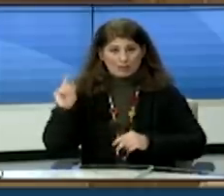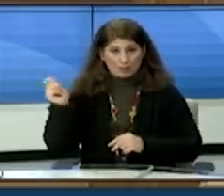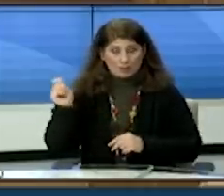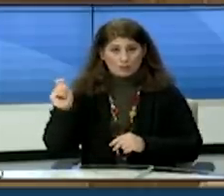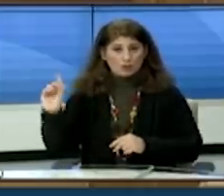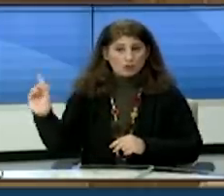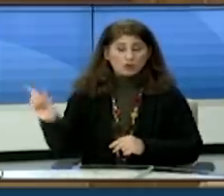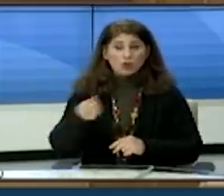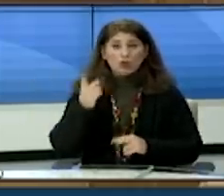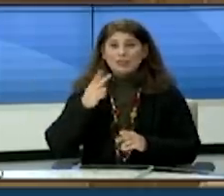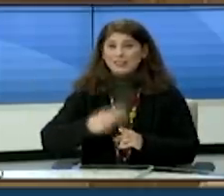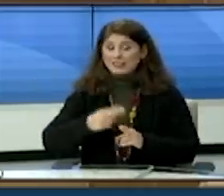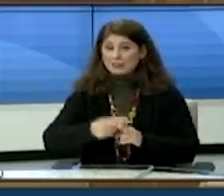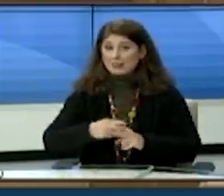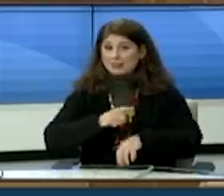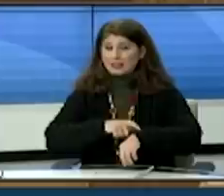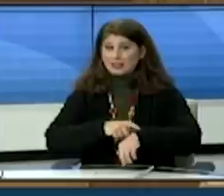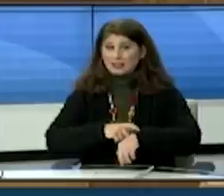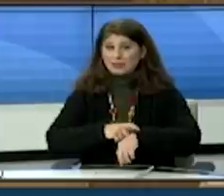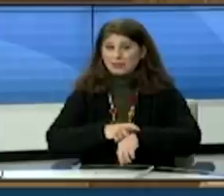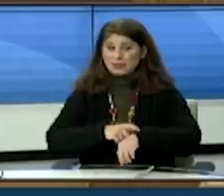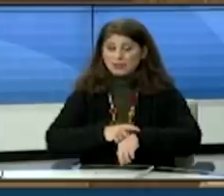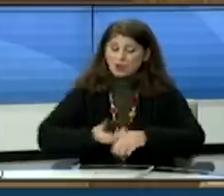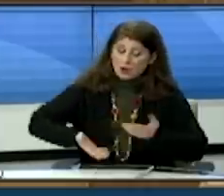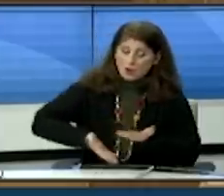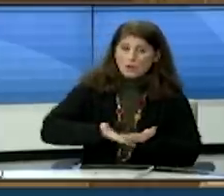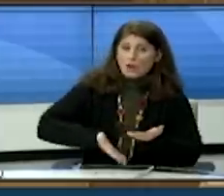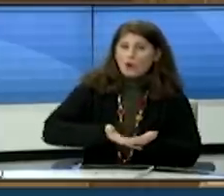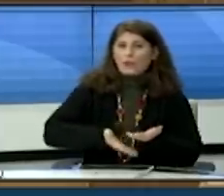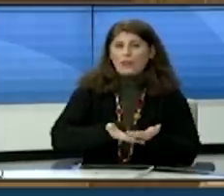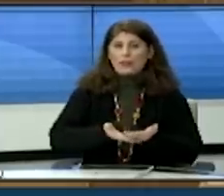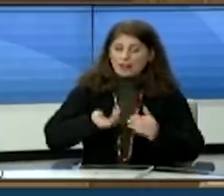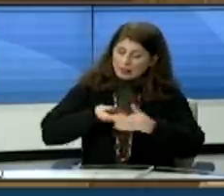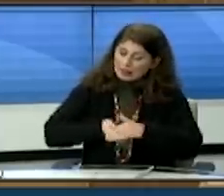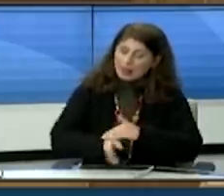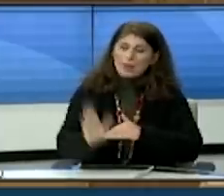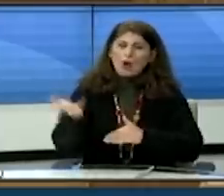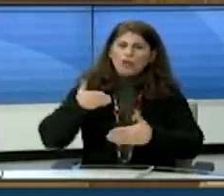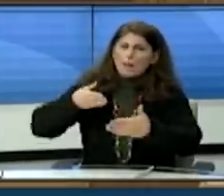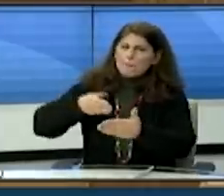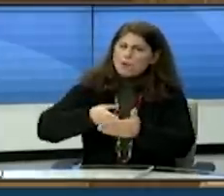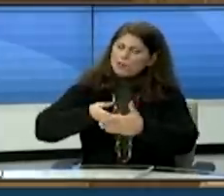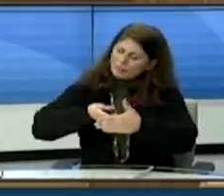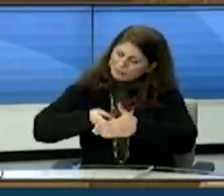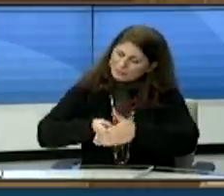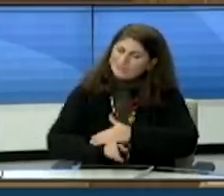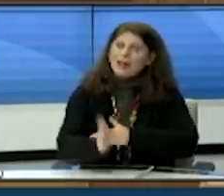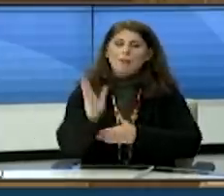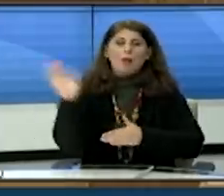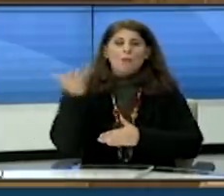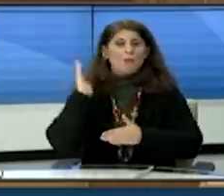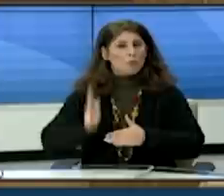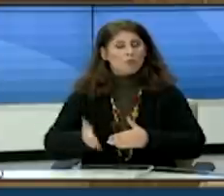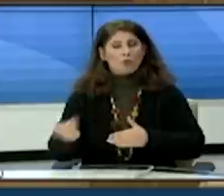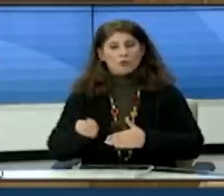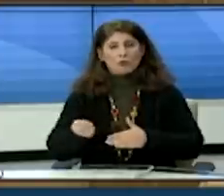όλες τις κρίσιμες στιγμές της δίνεται χέρι βοήθειας για να περάσει τα όποια εμπόδια που μπορεί να